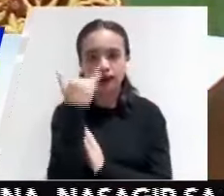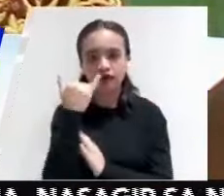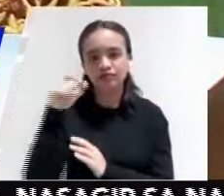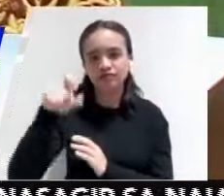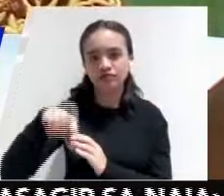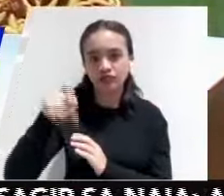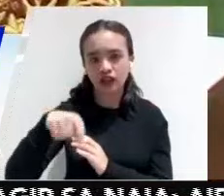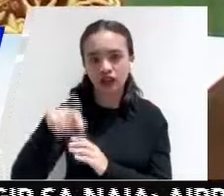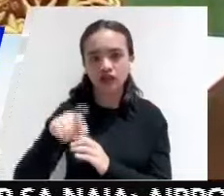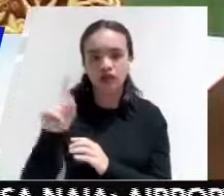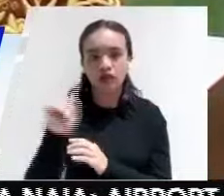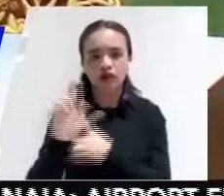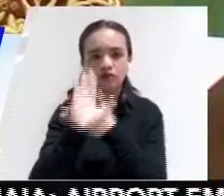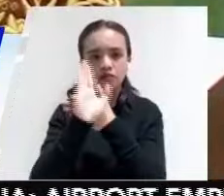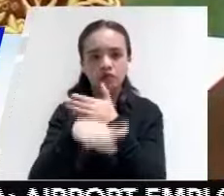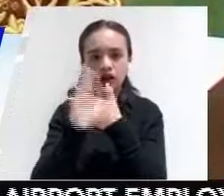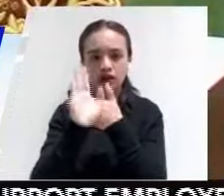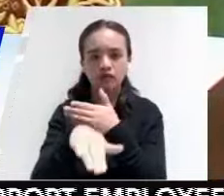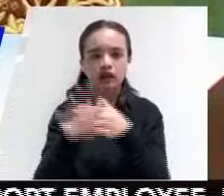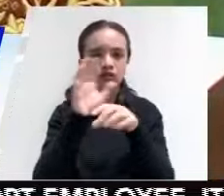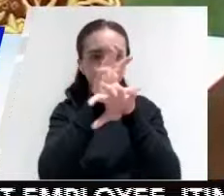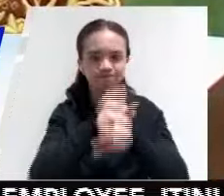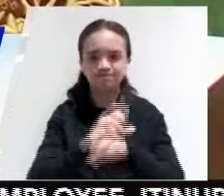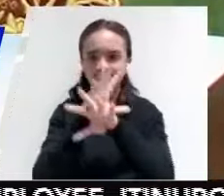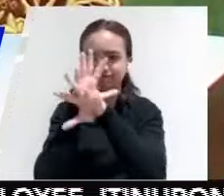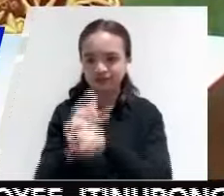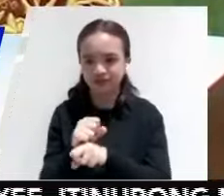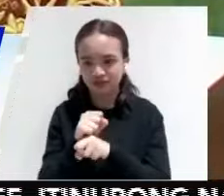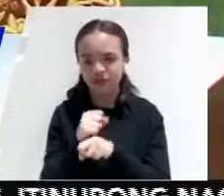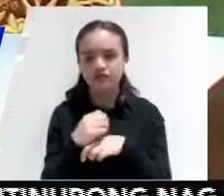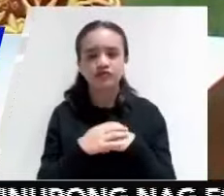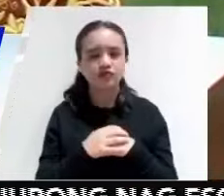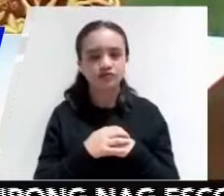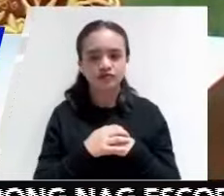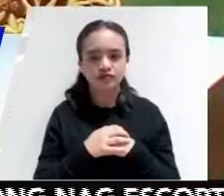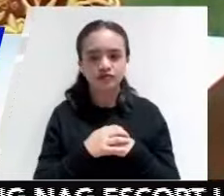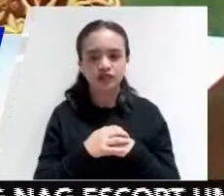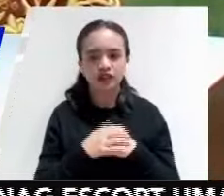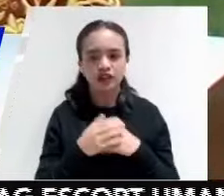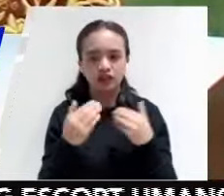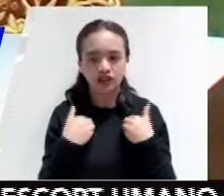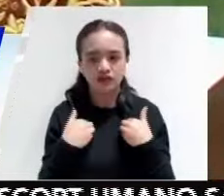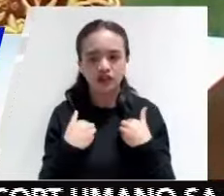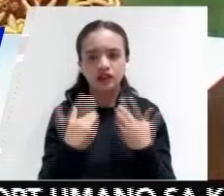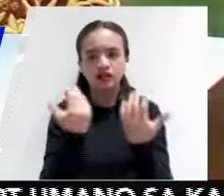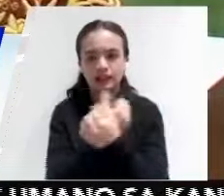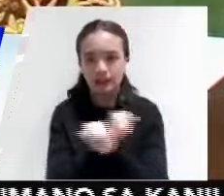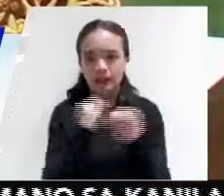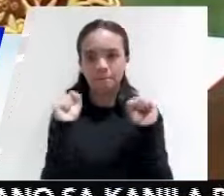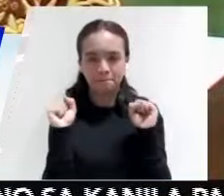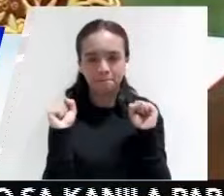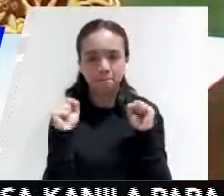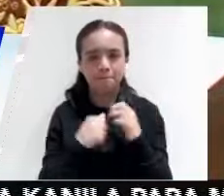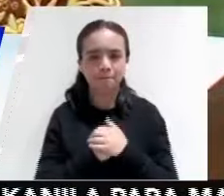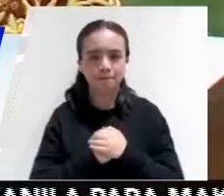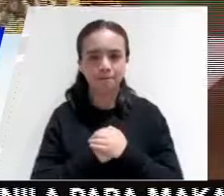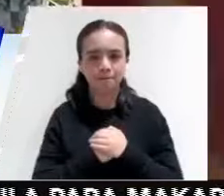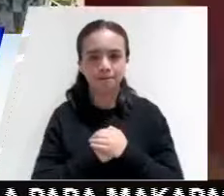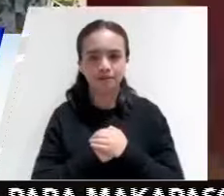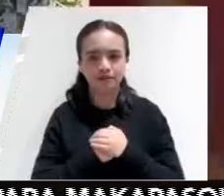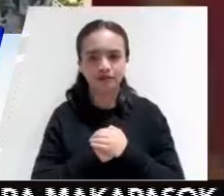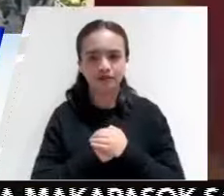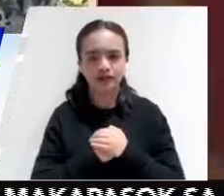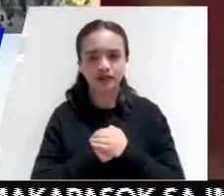mga dating tradisyon na meron yung kaligtasan, yung